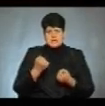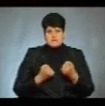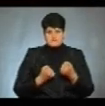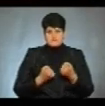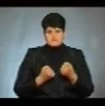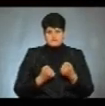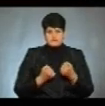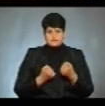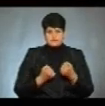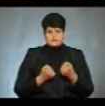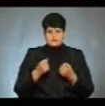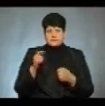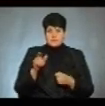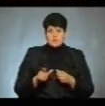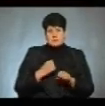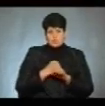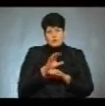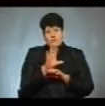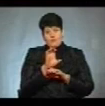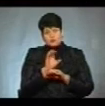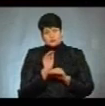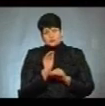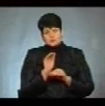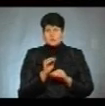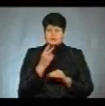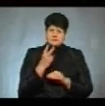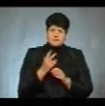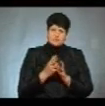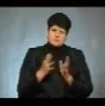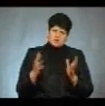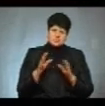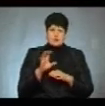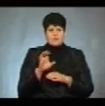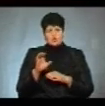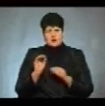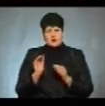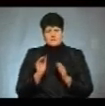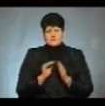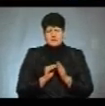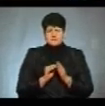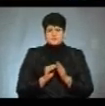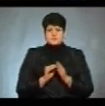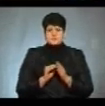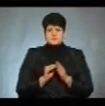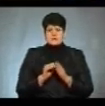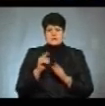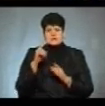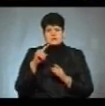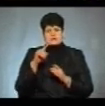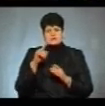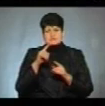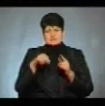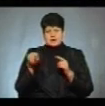ми робимо фотофіксацію, дві або більше фотографії, сам знак чи